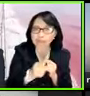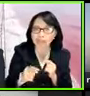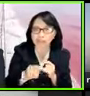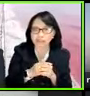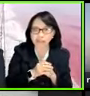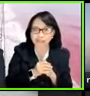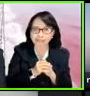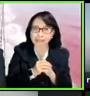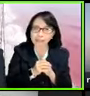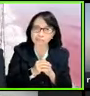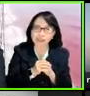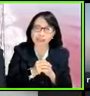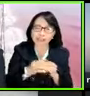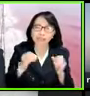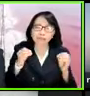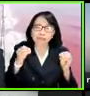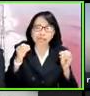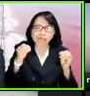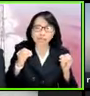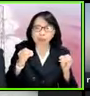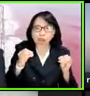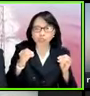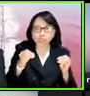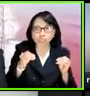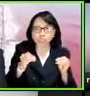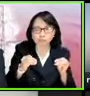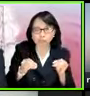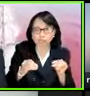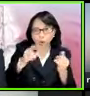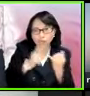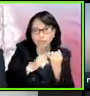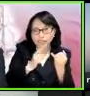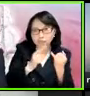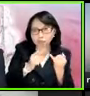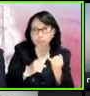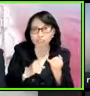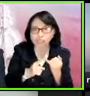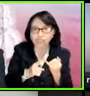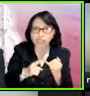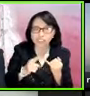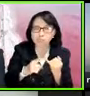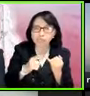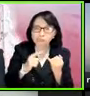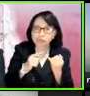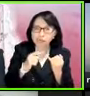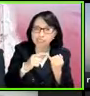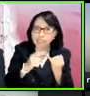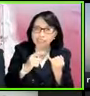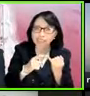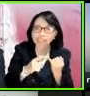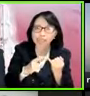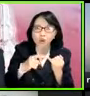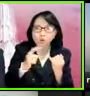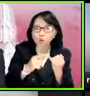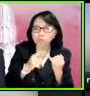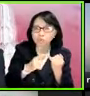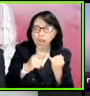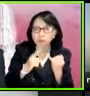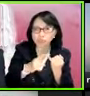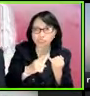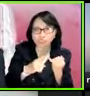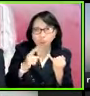marah karena apa Karena menganggap Paulus itu sebagai orang yang murtad sebagai pengkhianat